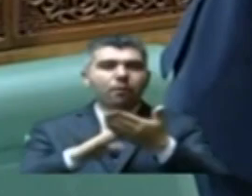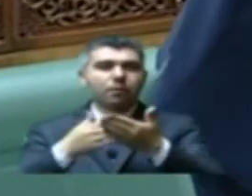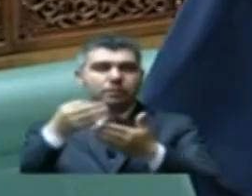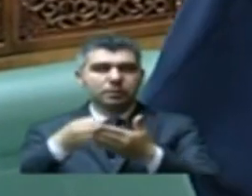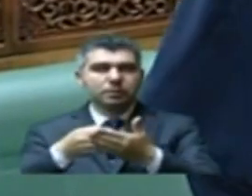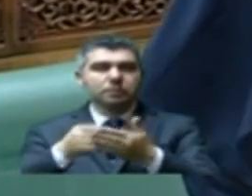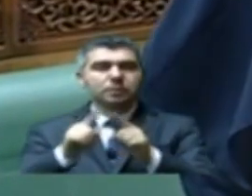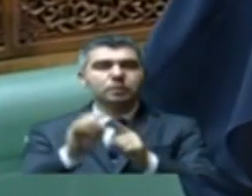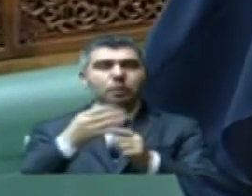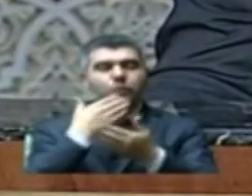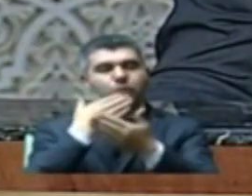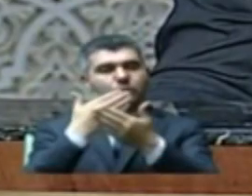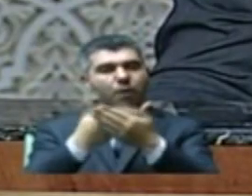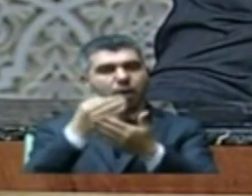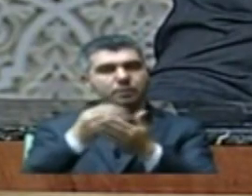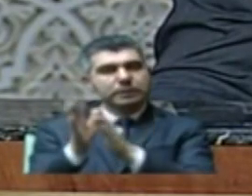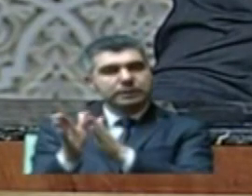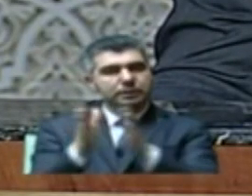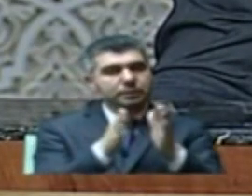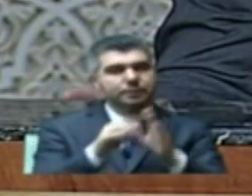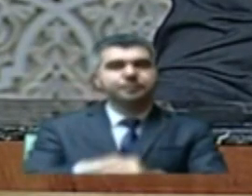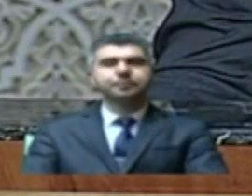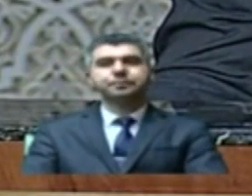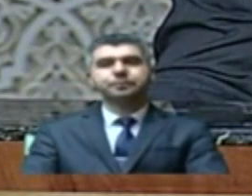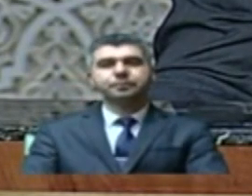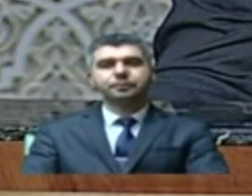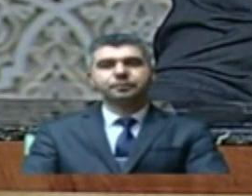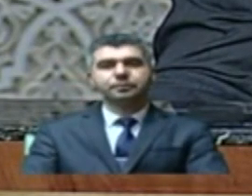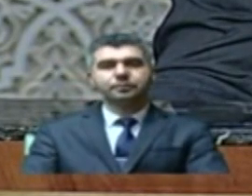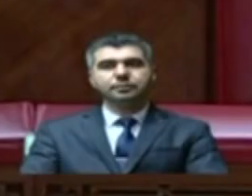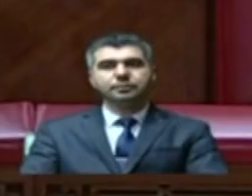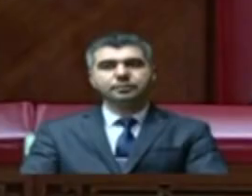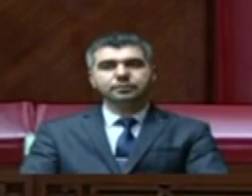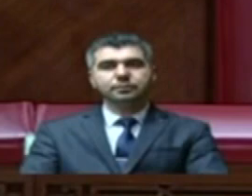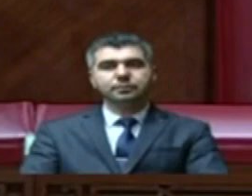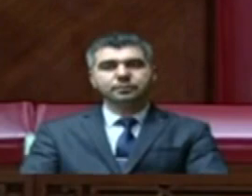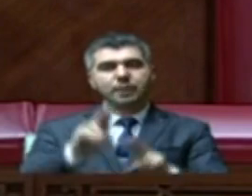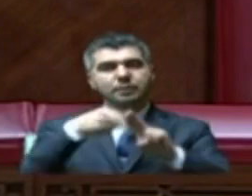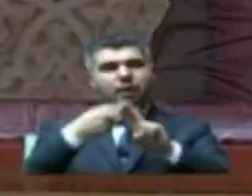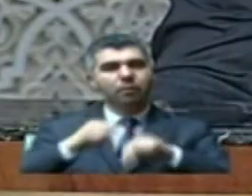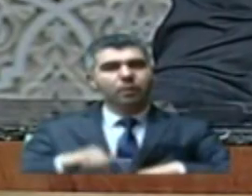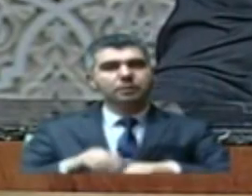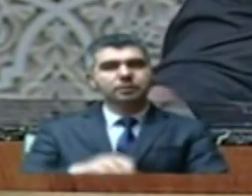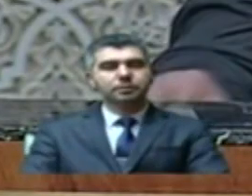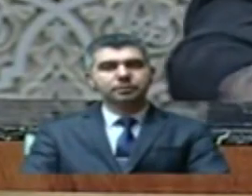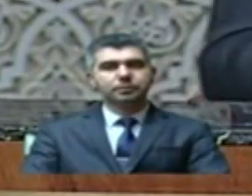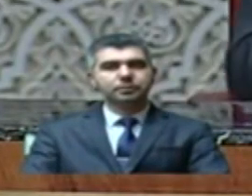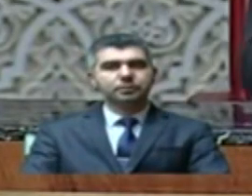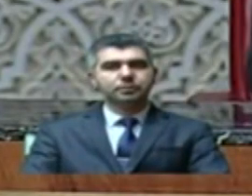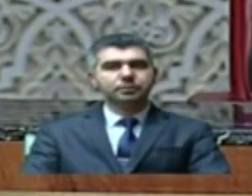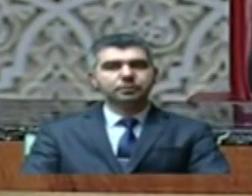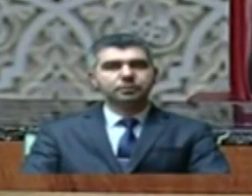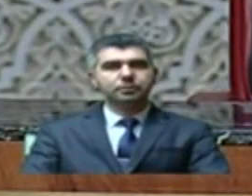افراد الجاليه. وشكرا. شكرا السيد المستشار. ترغبون في التعقيب؟ السيد الوزير المنتدب تفضل.